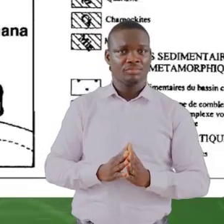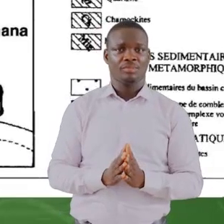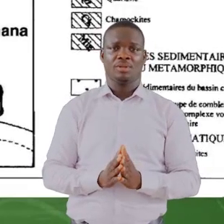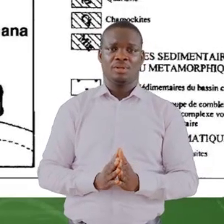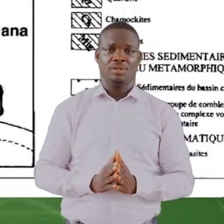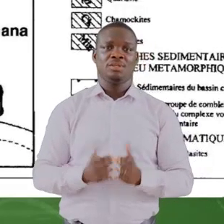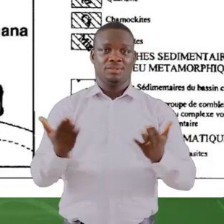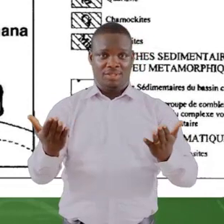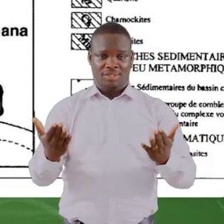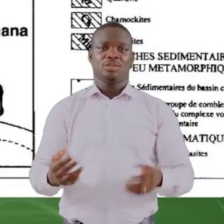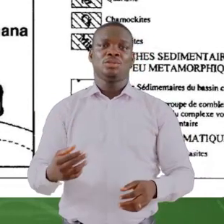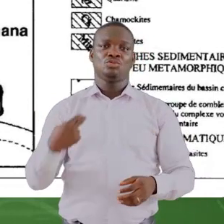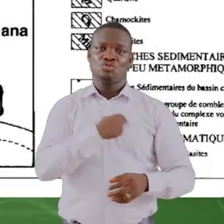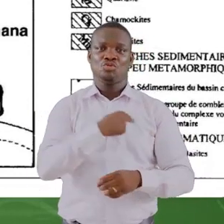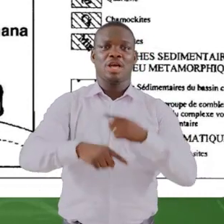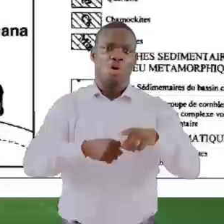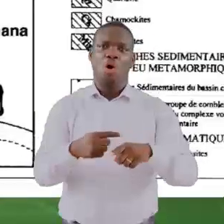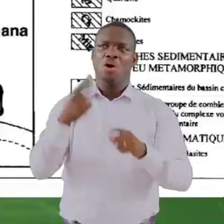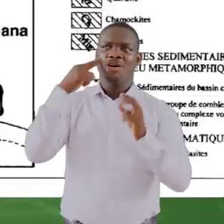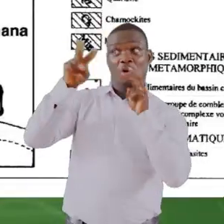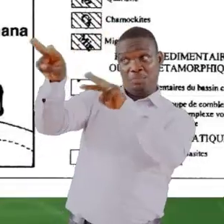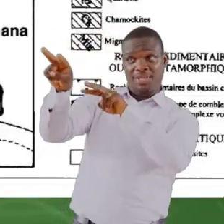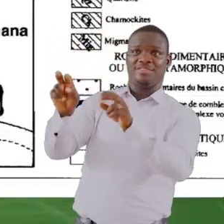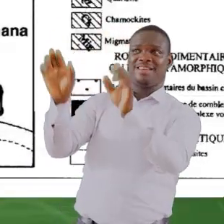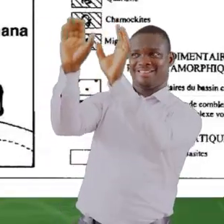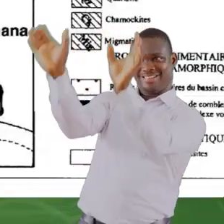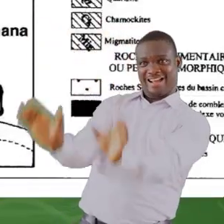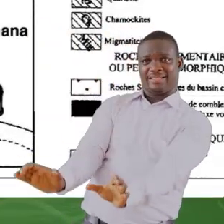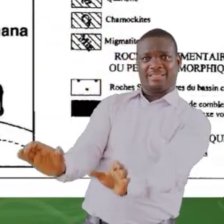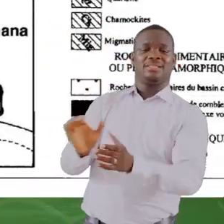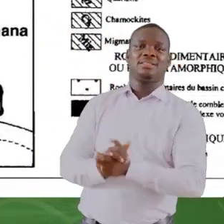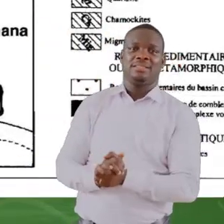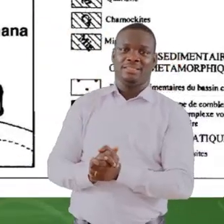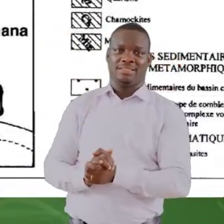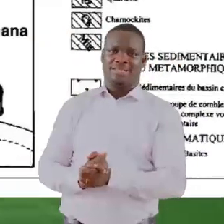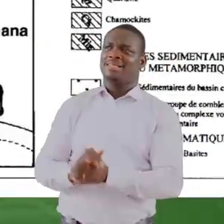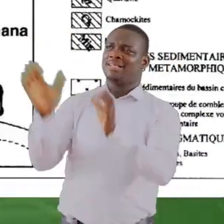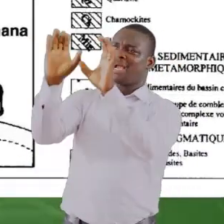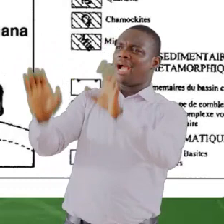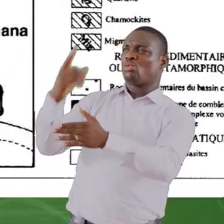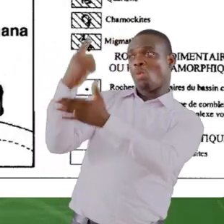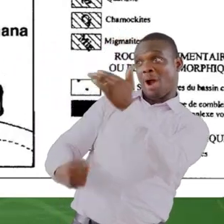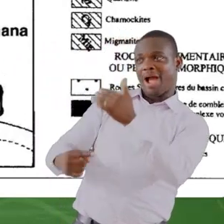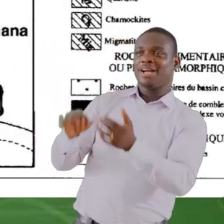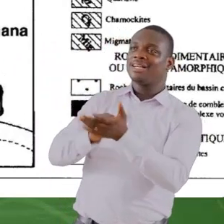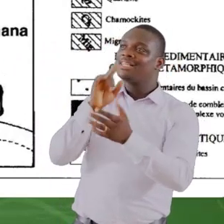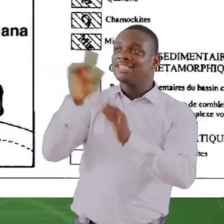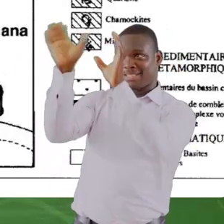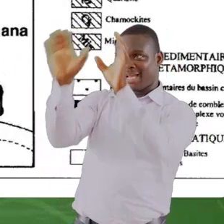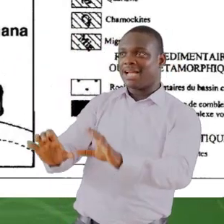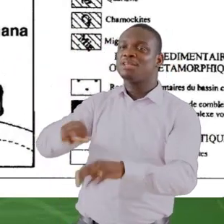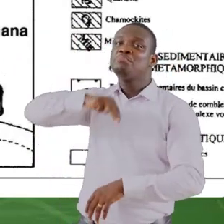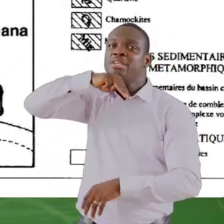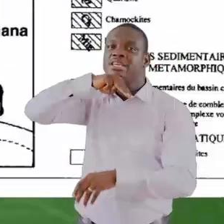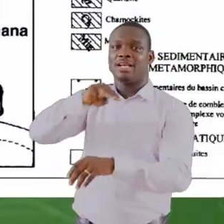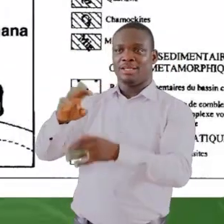Nous pouvons observer une carte. Cette carte est la carte minière de